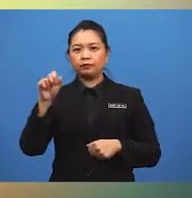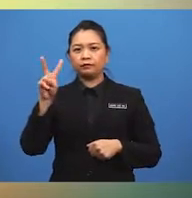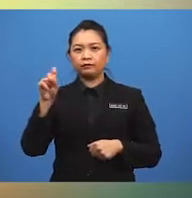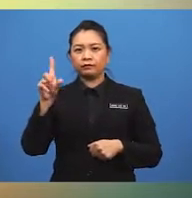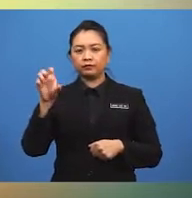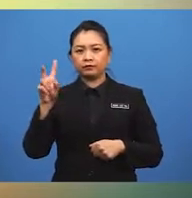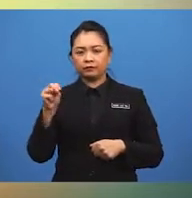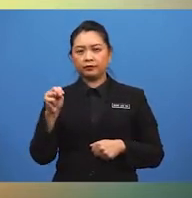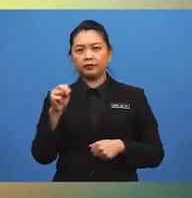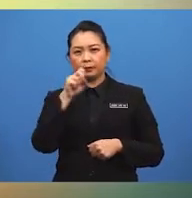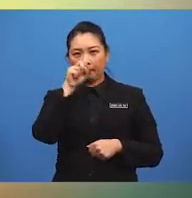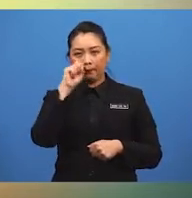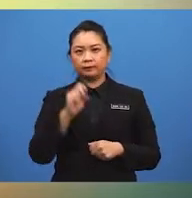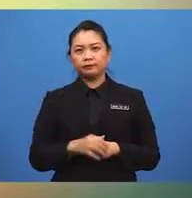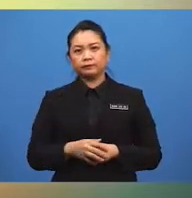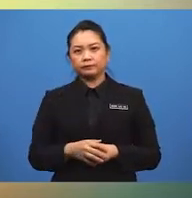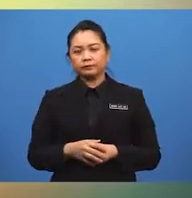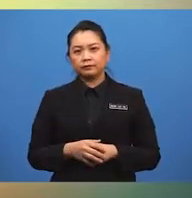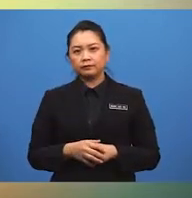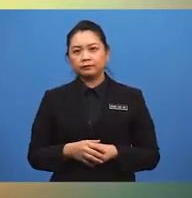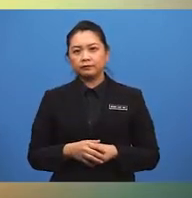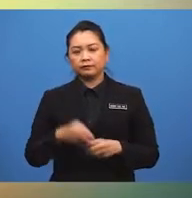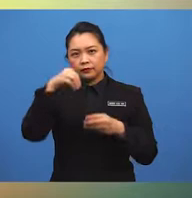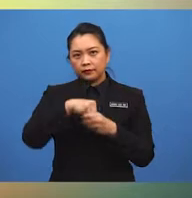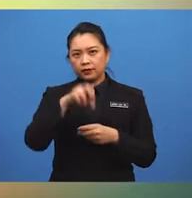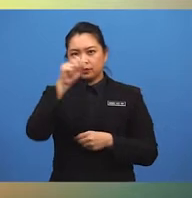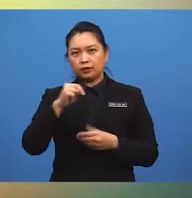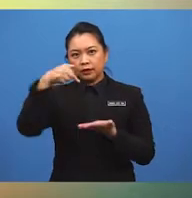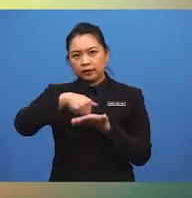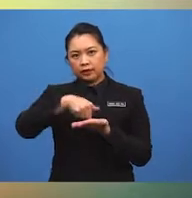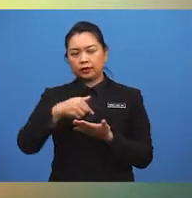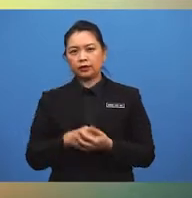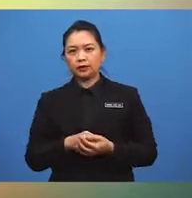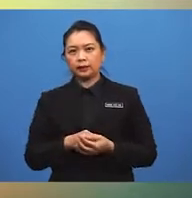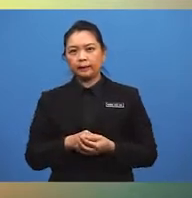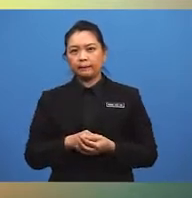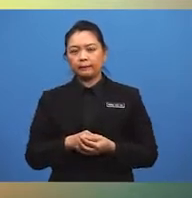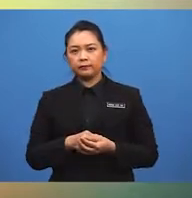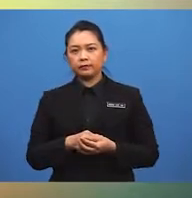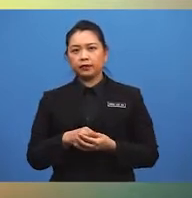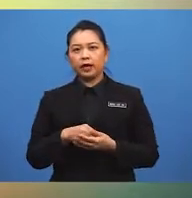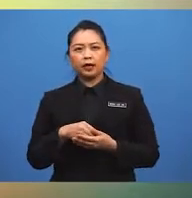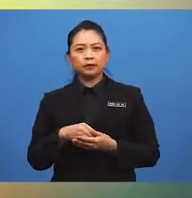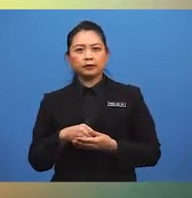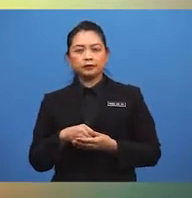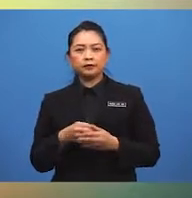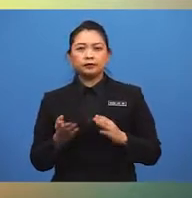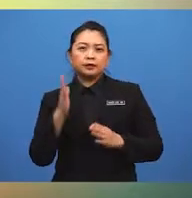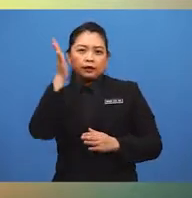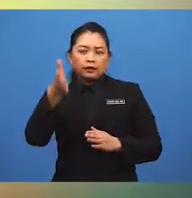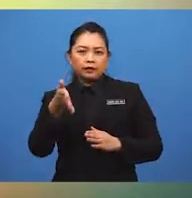seperti arsenik, fosforus dan antimoni. Dalam soalan ini, arsenik AS